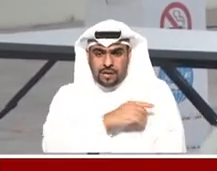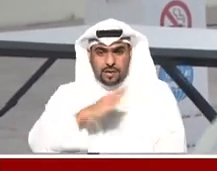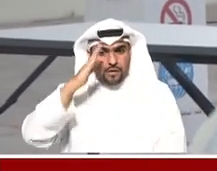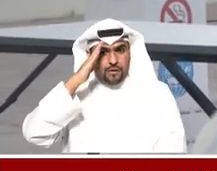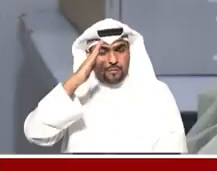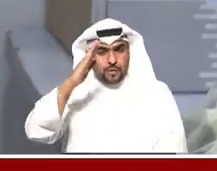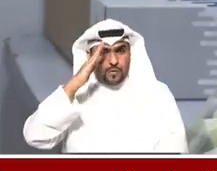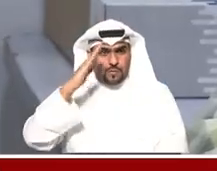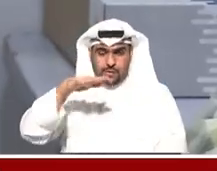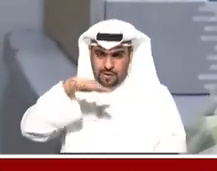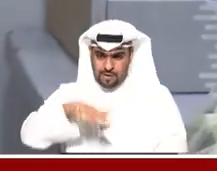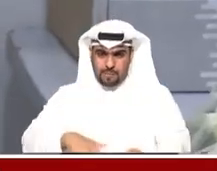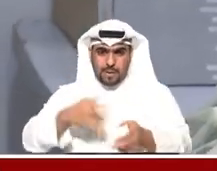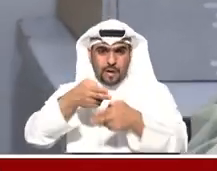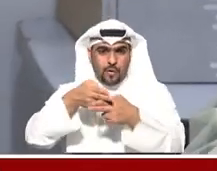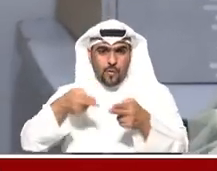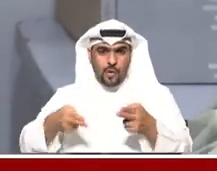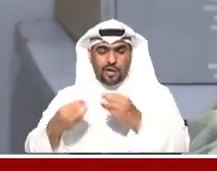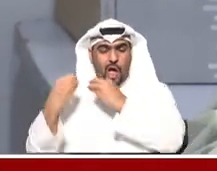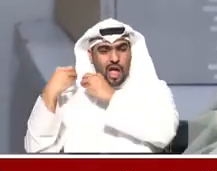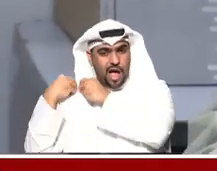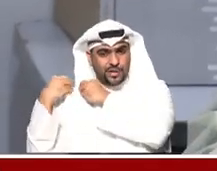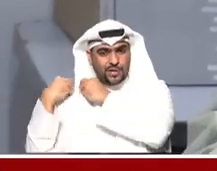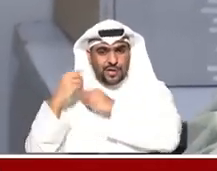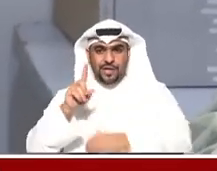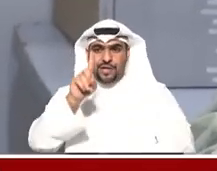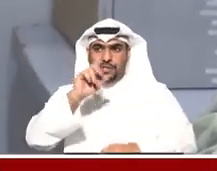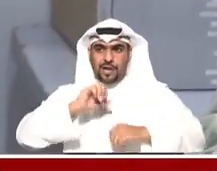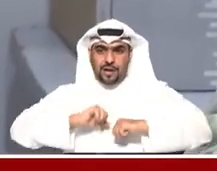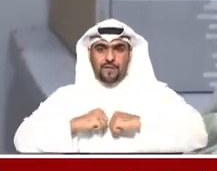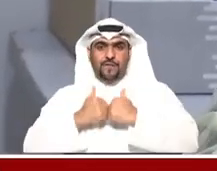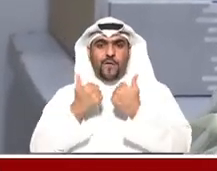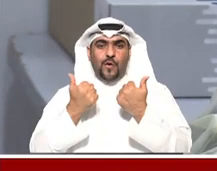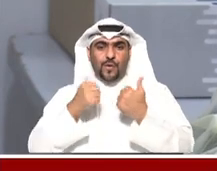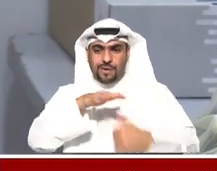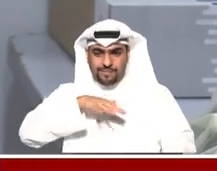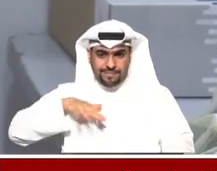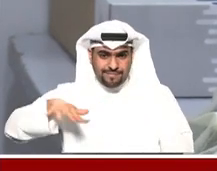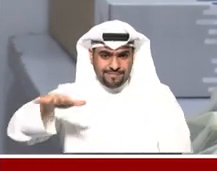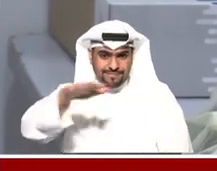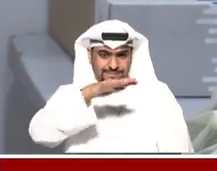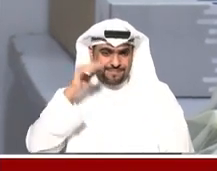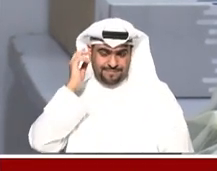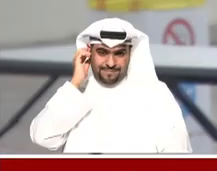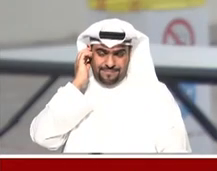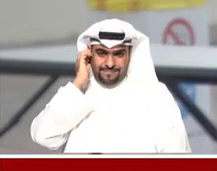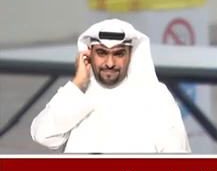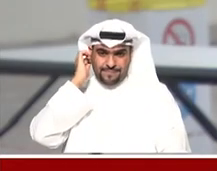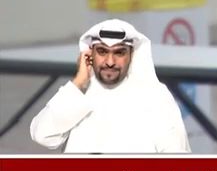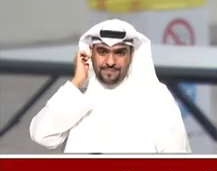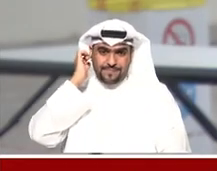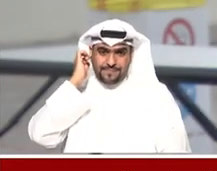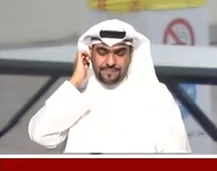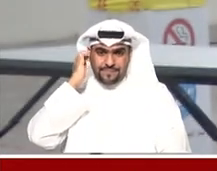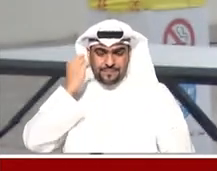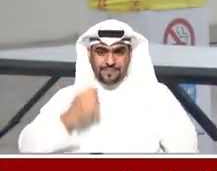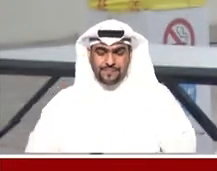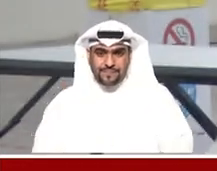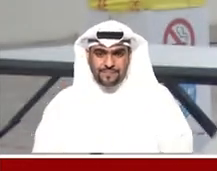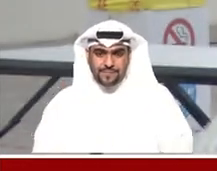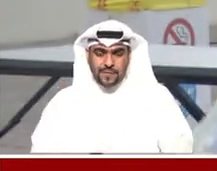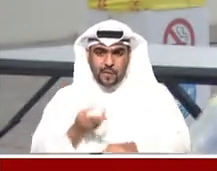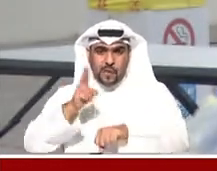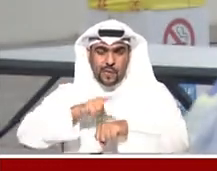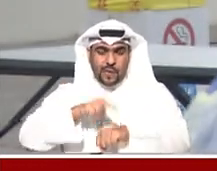دولة الكويت والله يعني صراحة. وفخورة جدا جدا جدا بالجهود اللي هي بتعملها، و